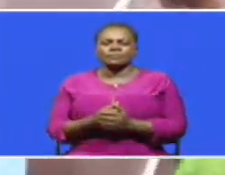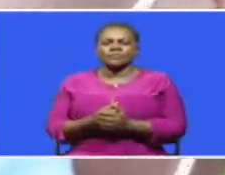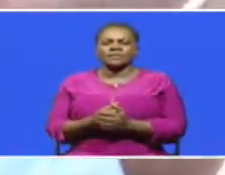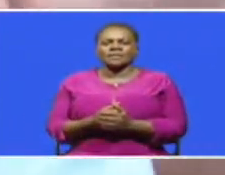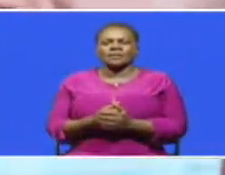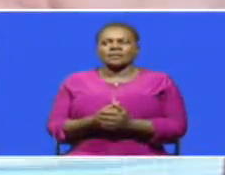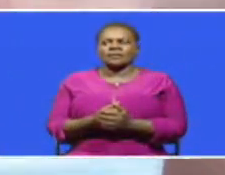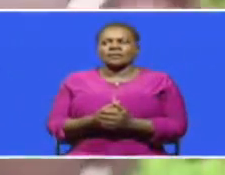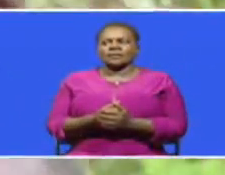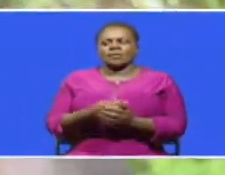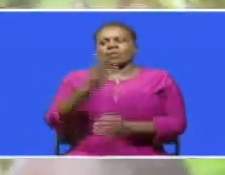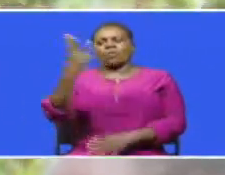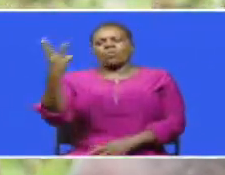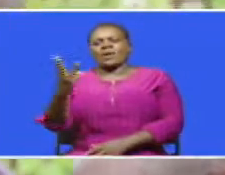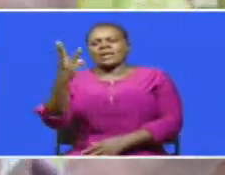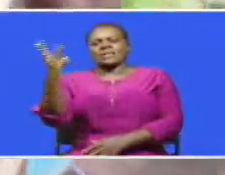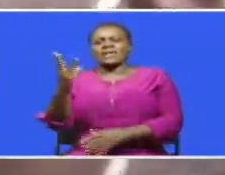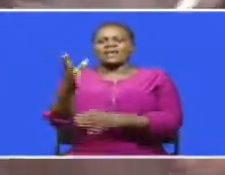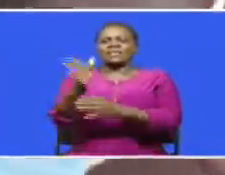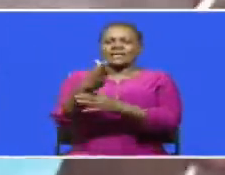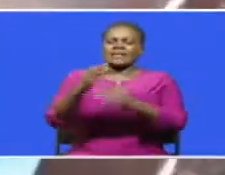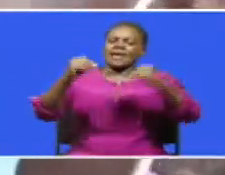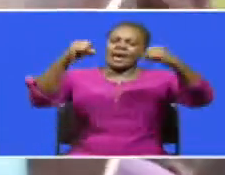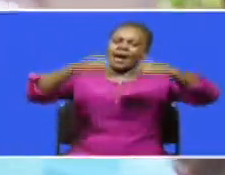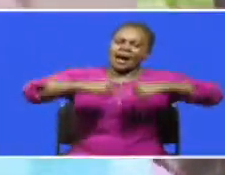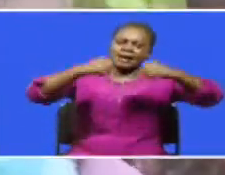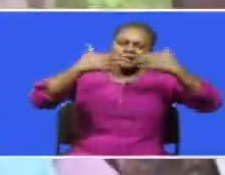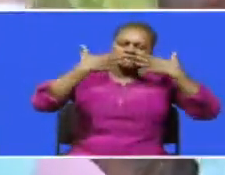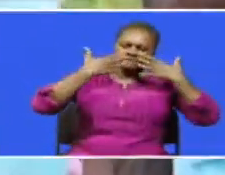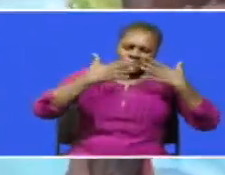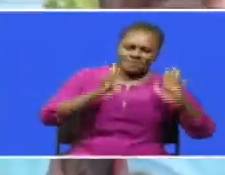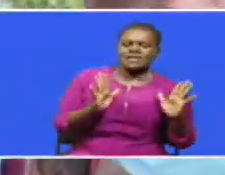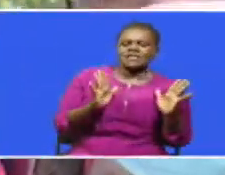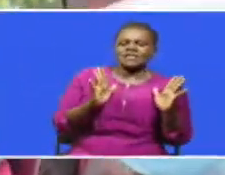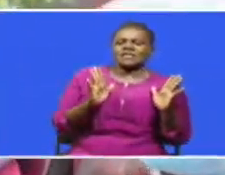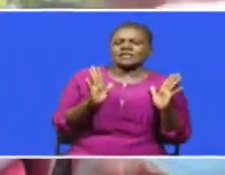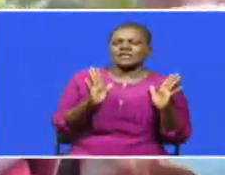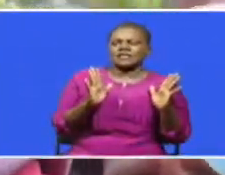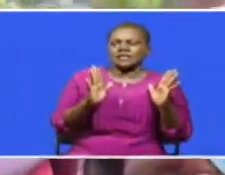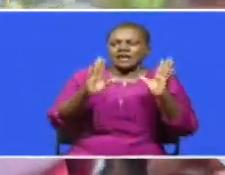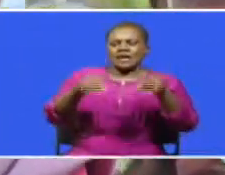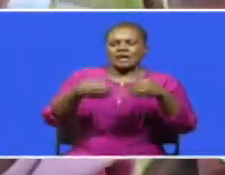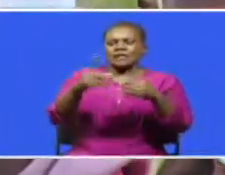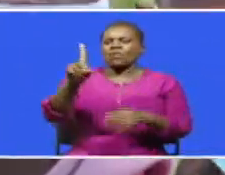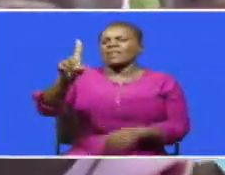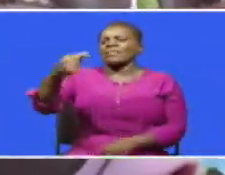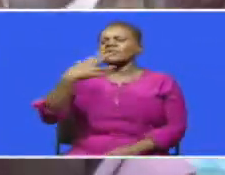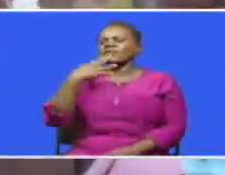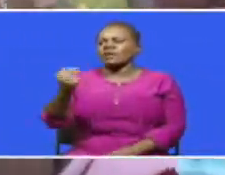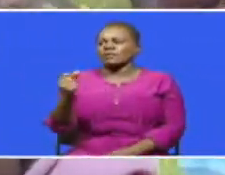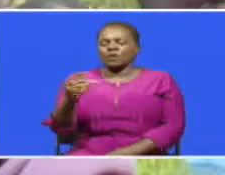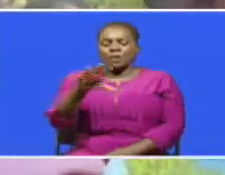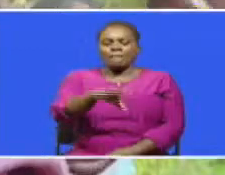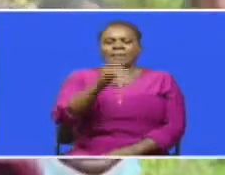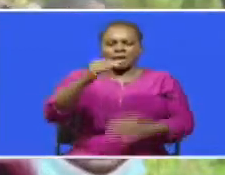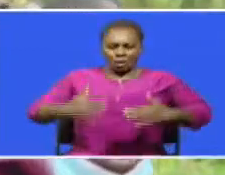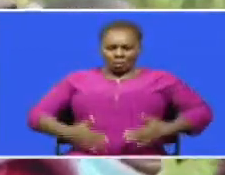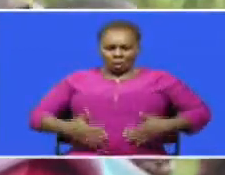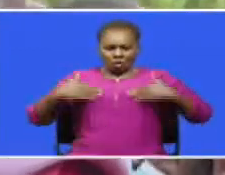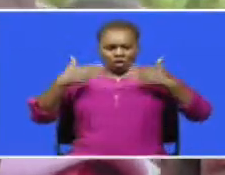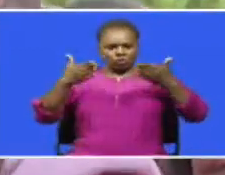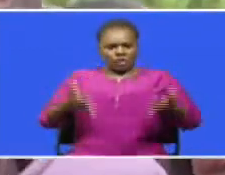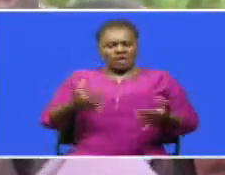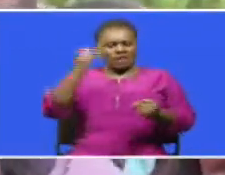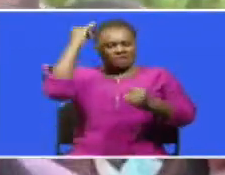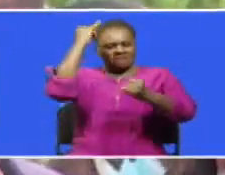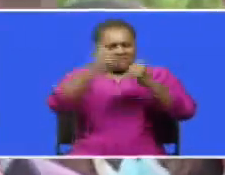Tumaini Jumatano tulielewana na watu ya DCI. Nikakuja nikapeana hata ripoti ama moja ya kwamba tutakuja kufanya leo. Alafu